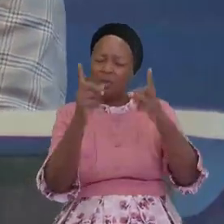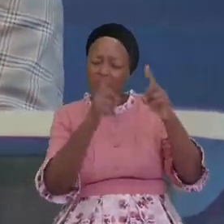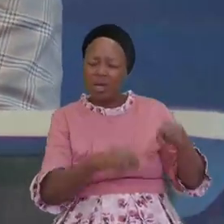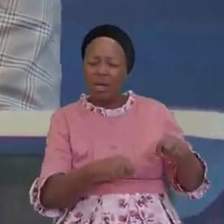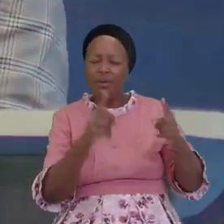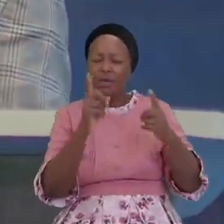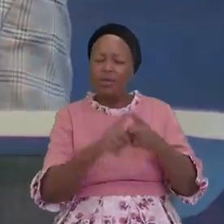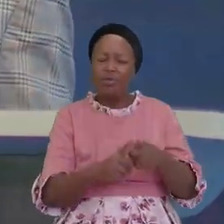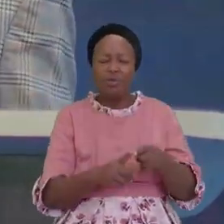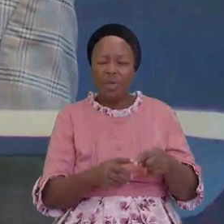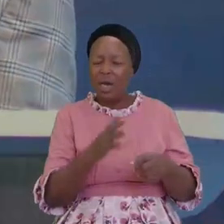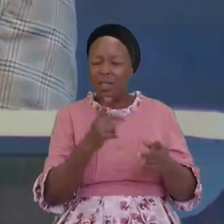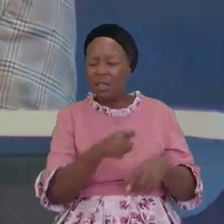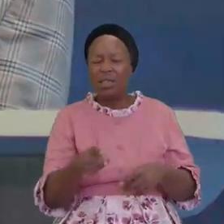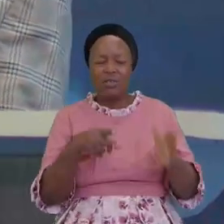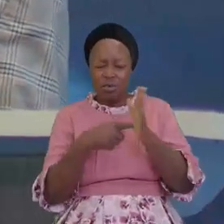tous ceux-là sont venus.